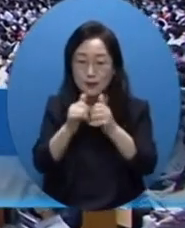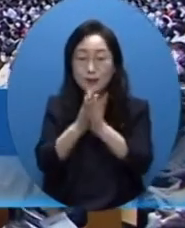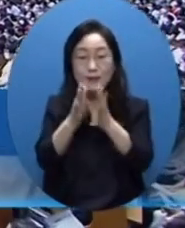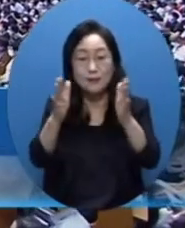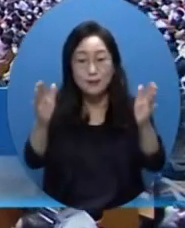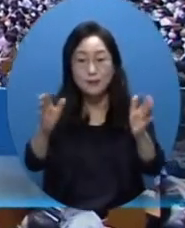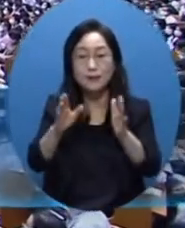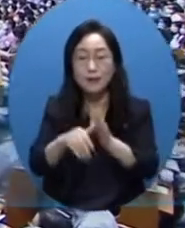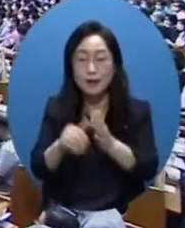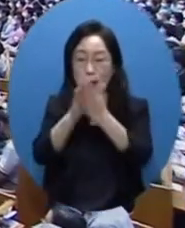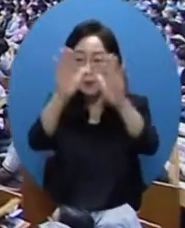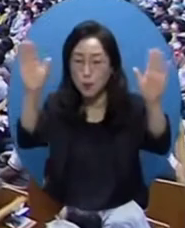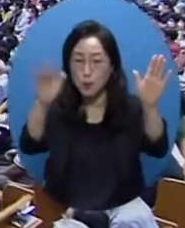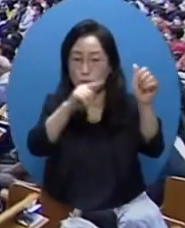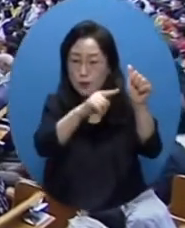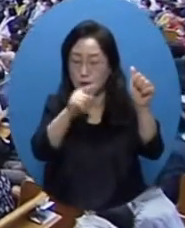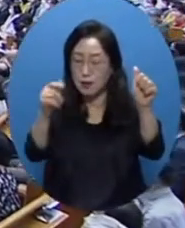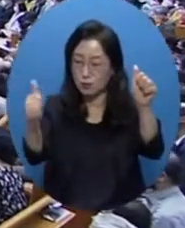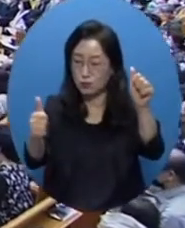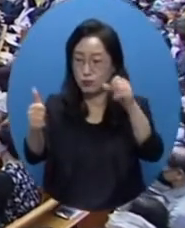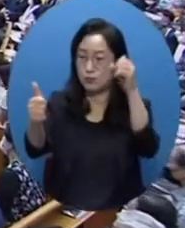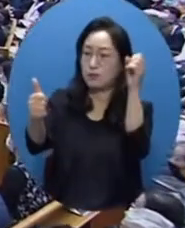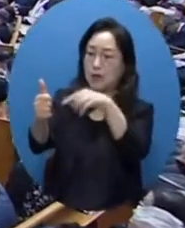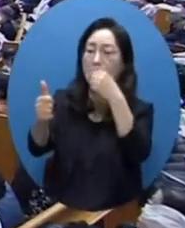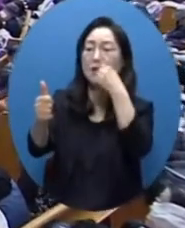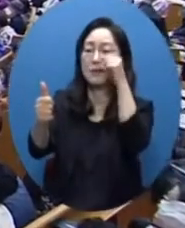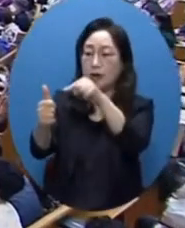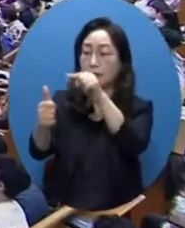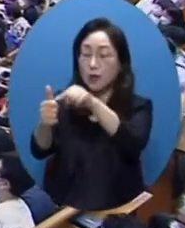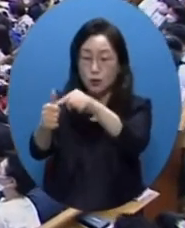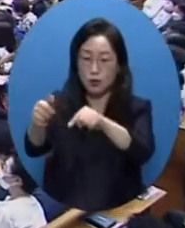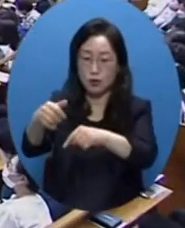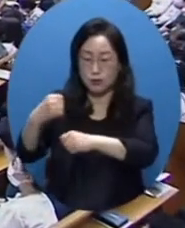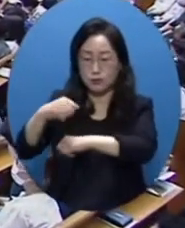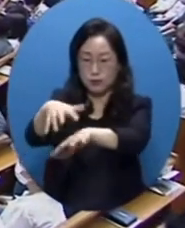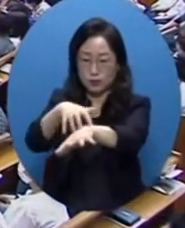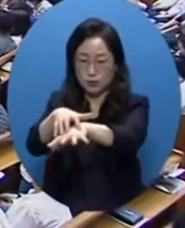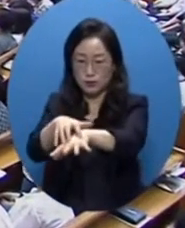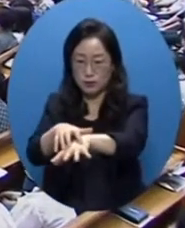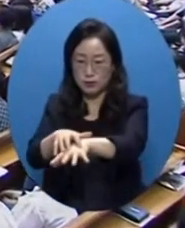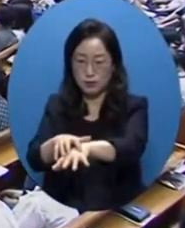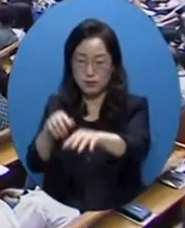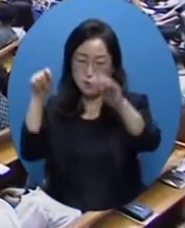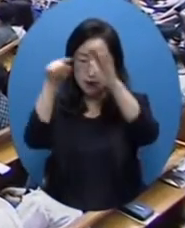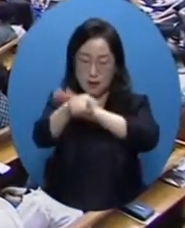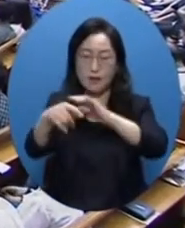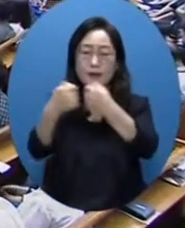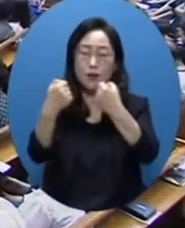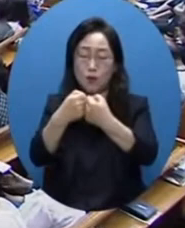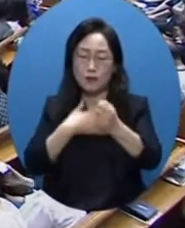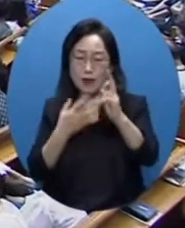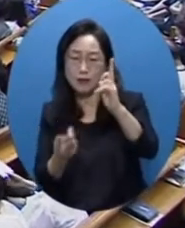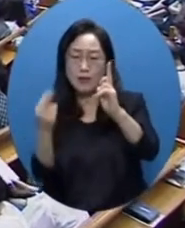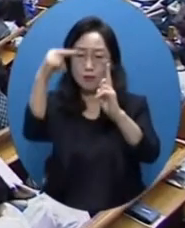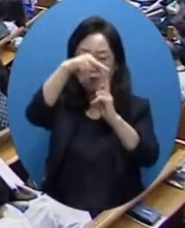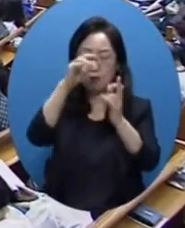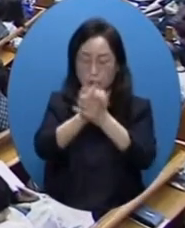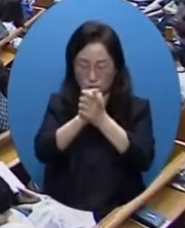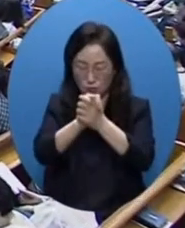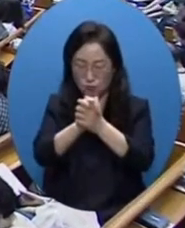모세가 여호수아에게 지시합니다. 자네는 군대를 만들어서 나가서 저들과 싸워라. 나는 산에 올라가서